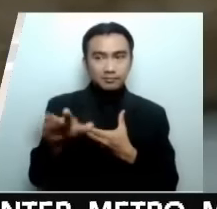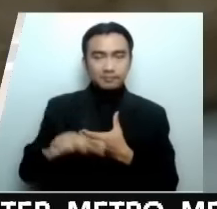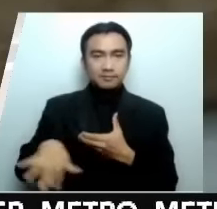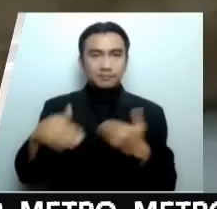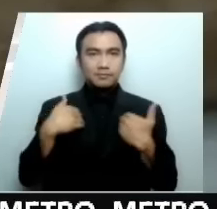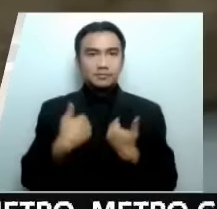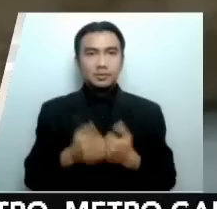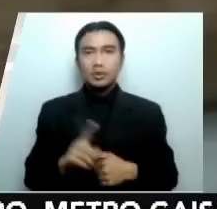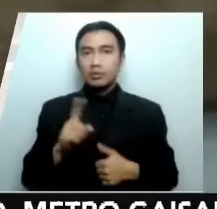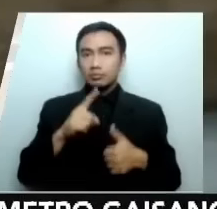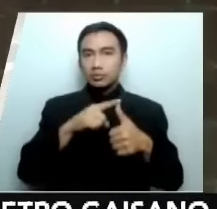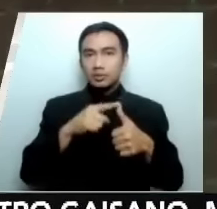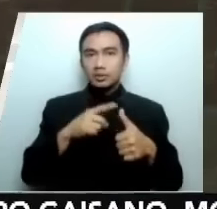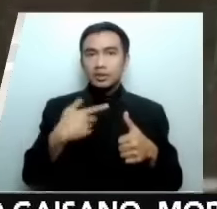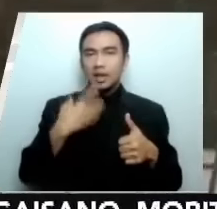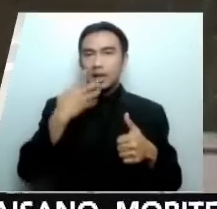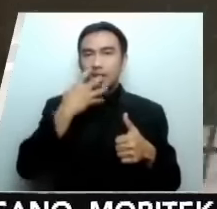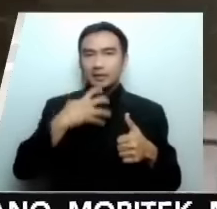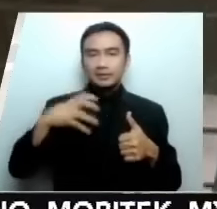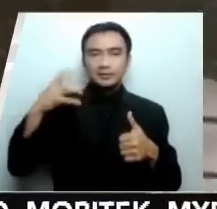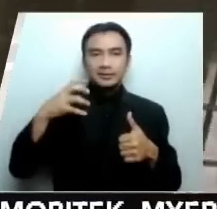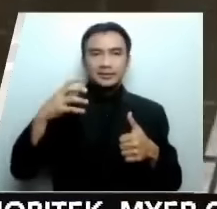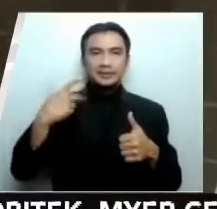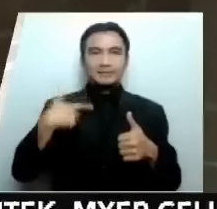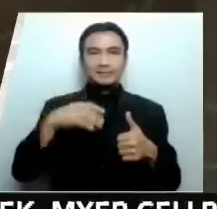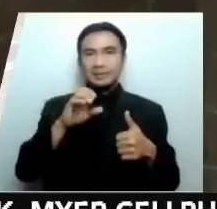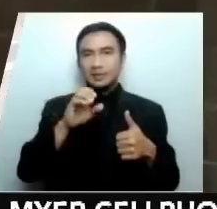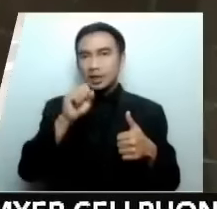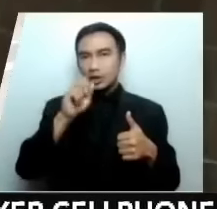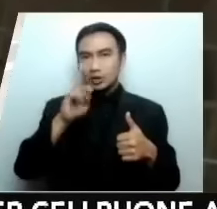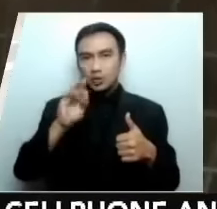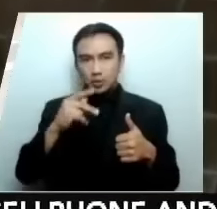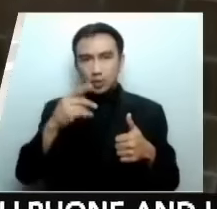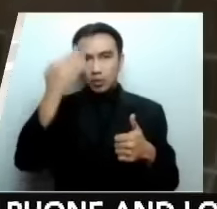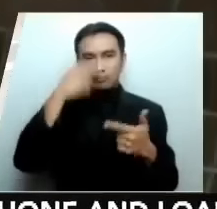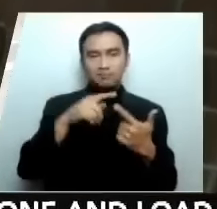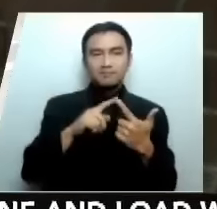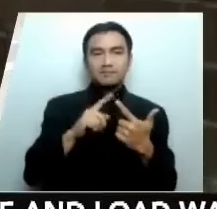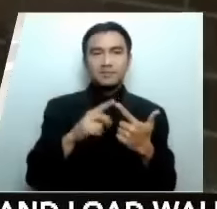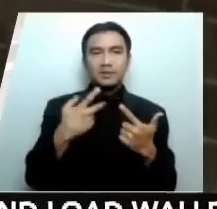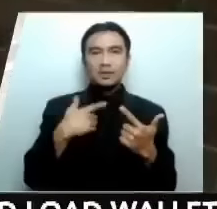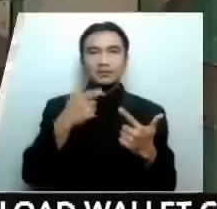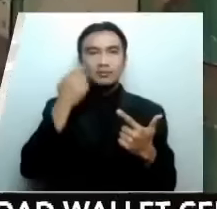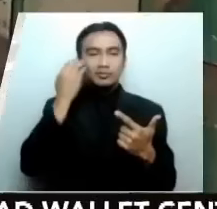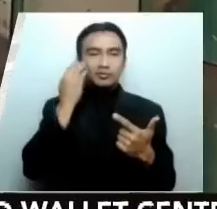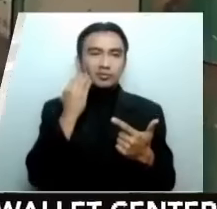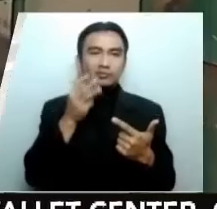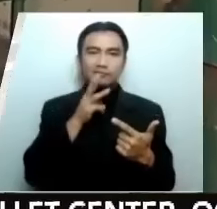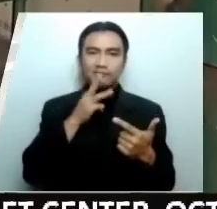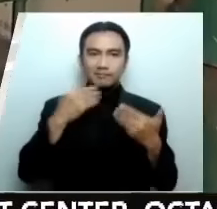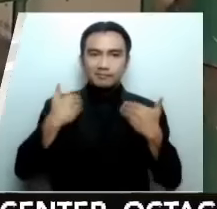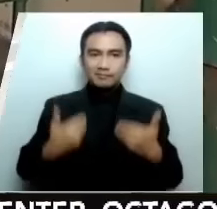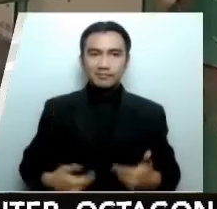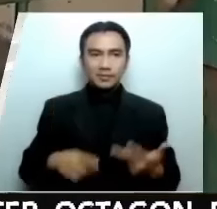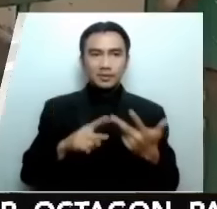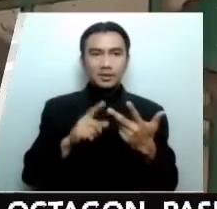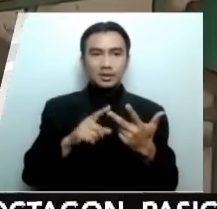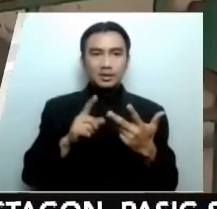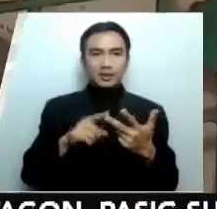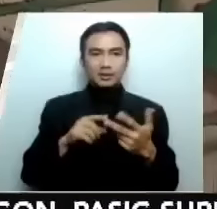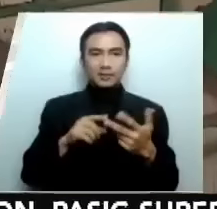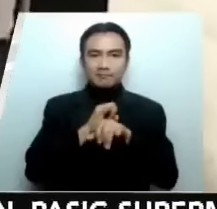stroke o hyperthermia. Nariyan din ang dehydration. Kapag summer, mas dumarami rin umano ang parasitic infestation o